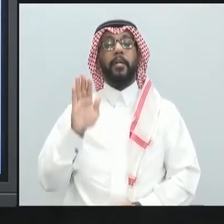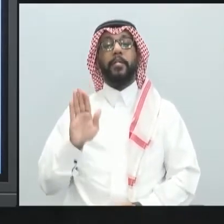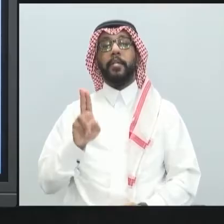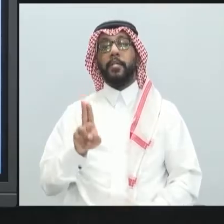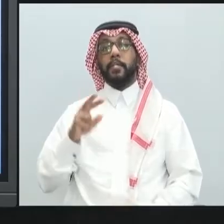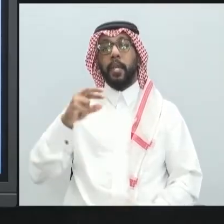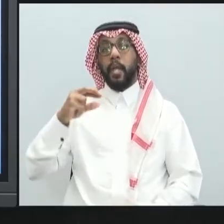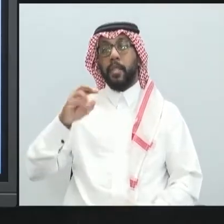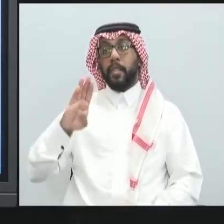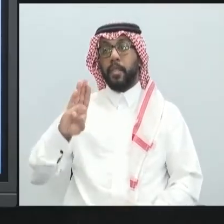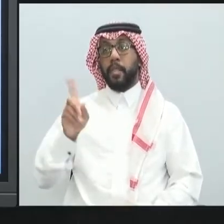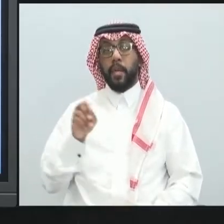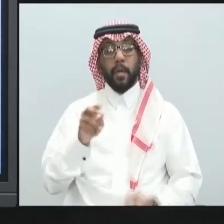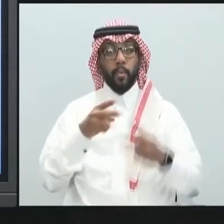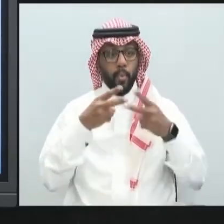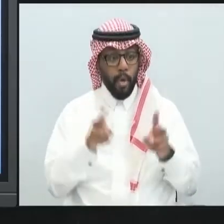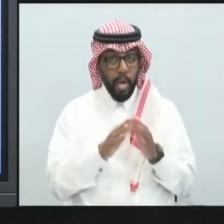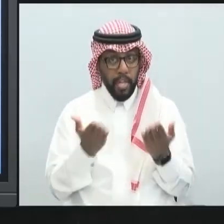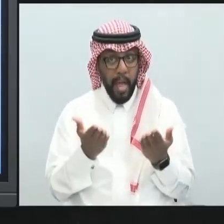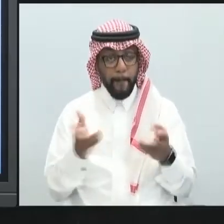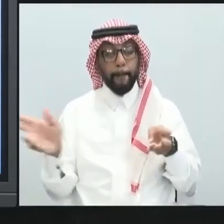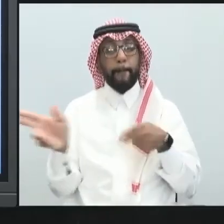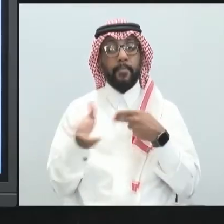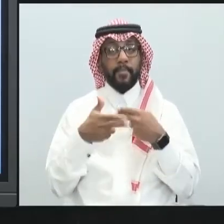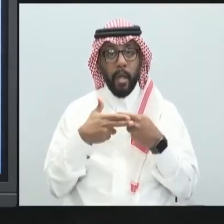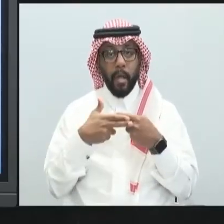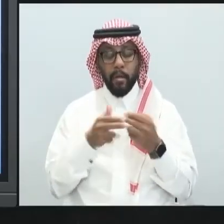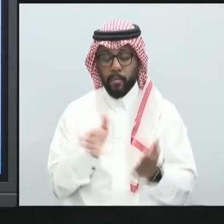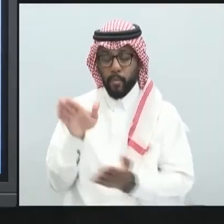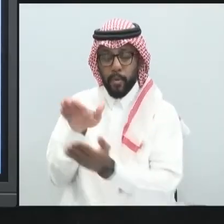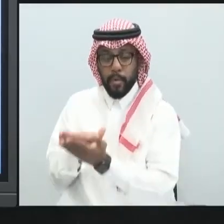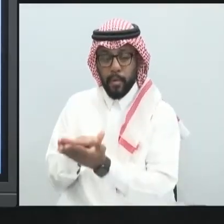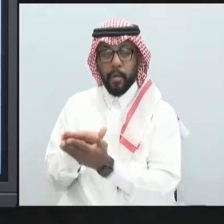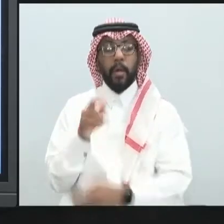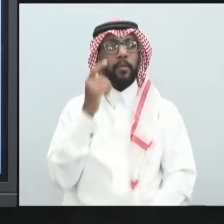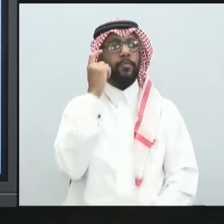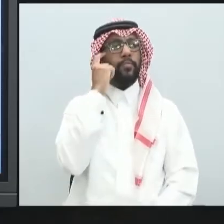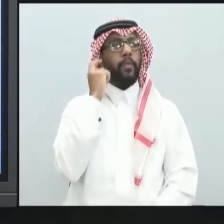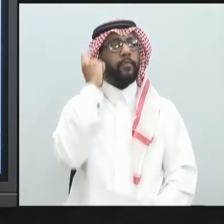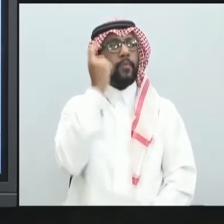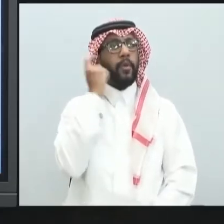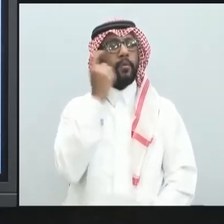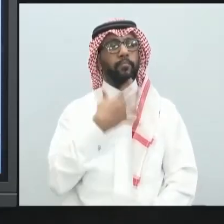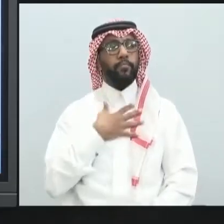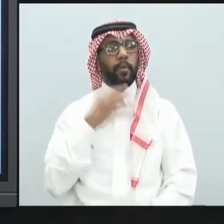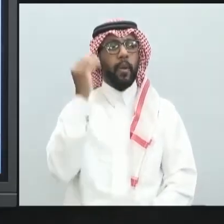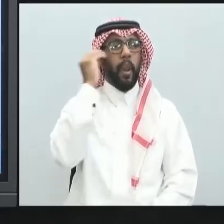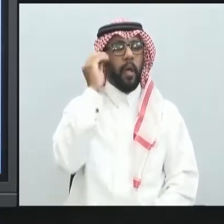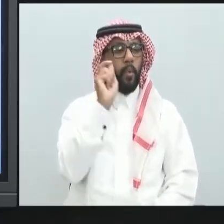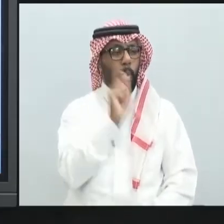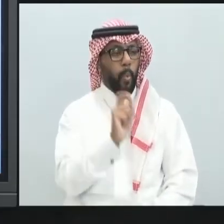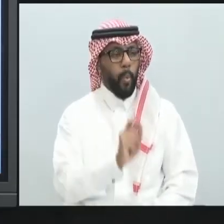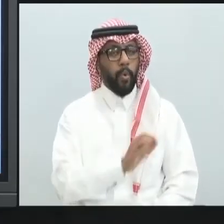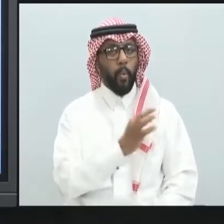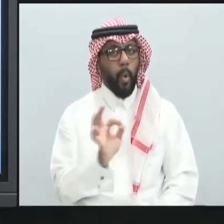باغلاق الكتاب الذي يوجد بداخله هذا النص ثم اجيب عن الاسئله التي دونتها